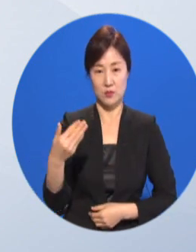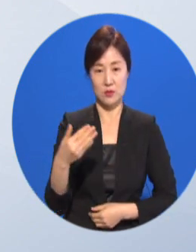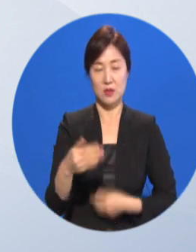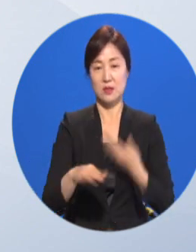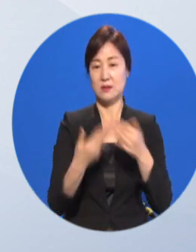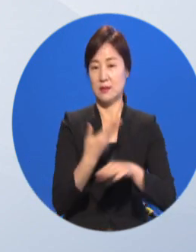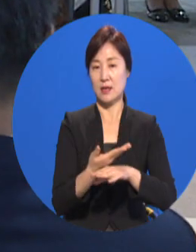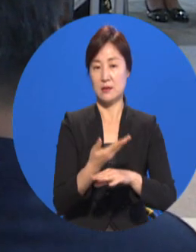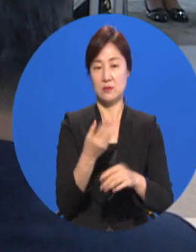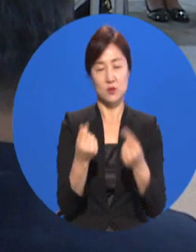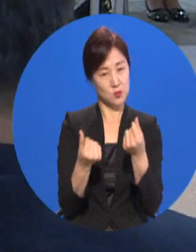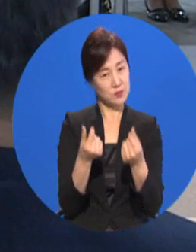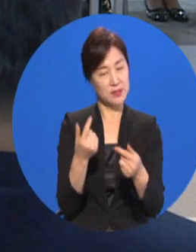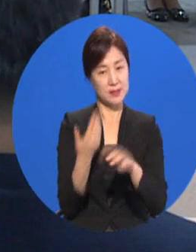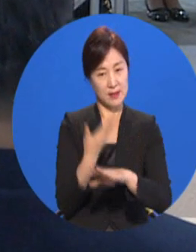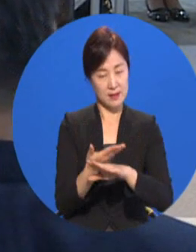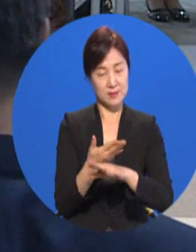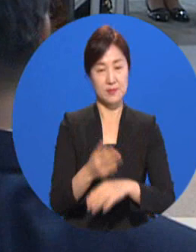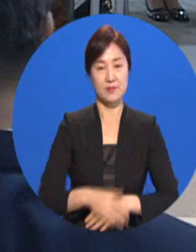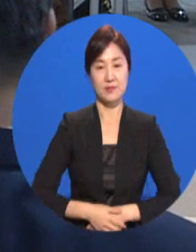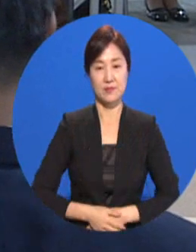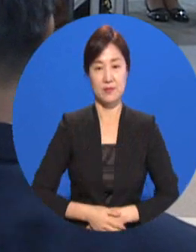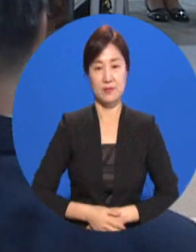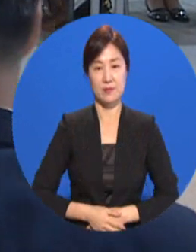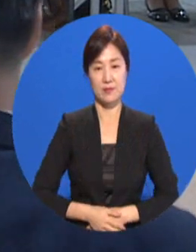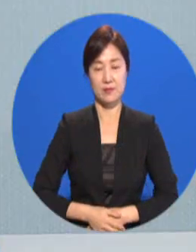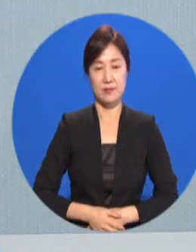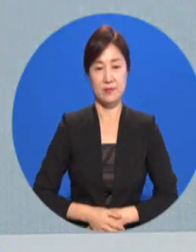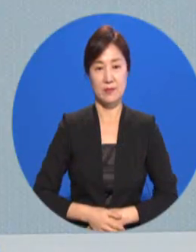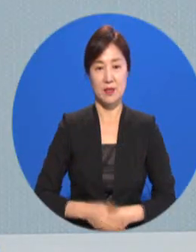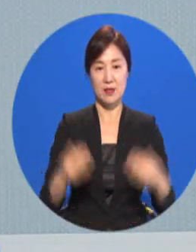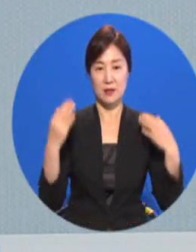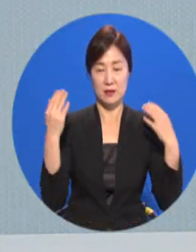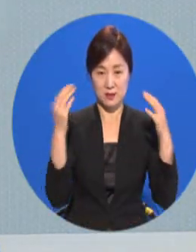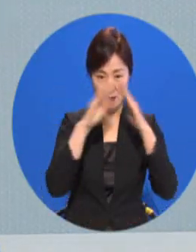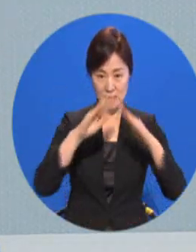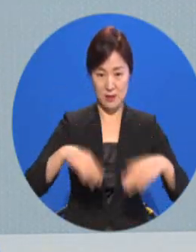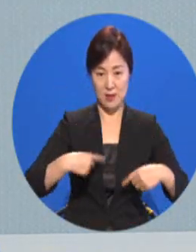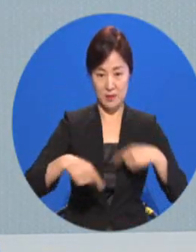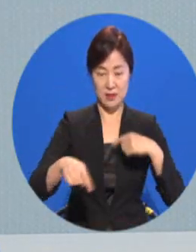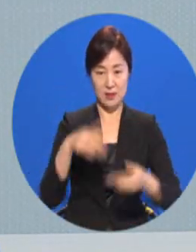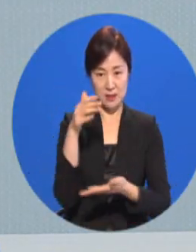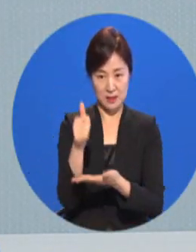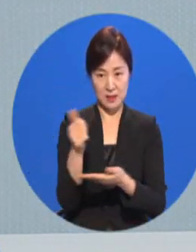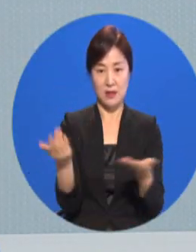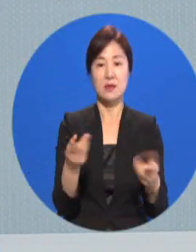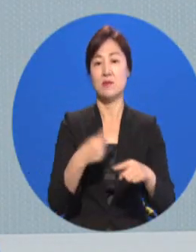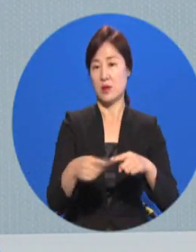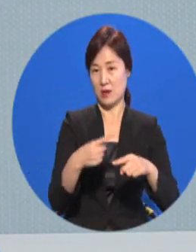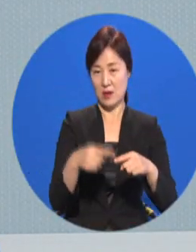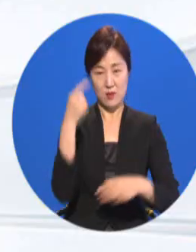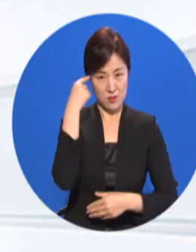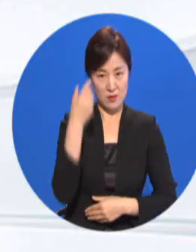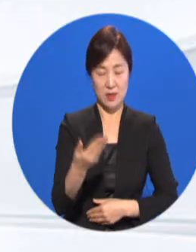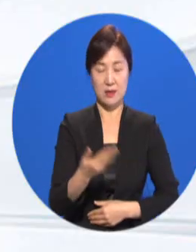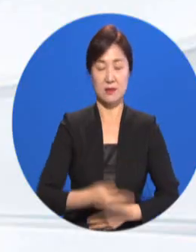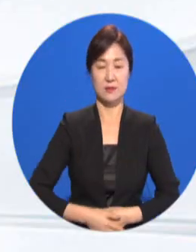양상을 보였습니다 민선 측의 전남지사 직무수행에 대한 증 민들의 의견도 들어봤습니다